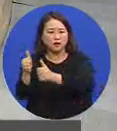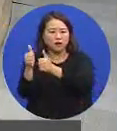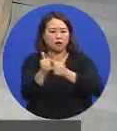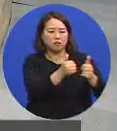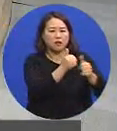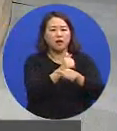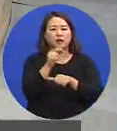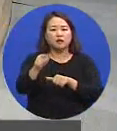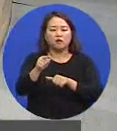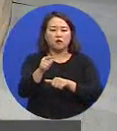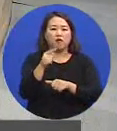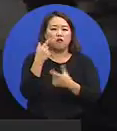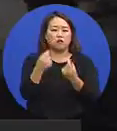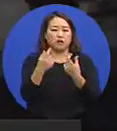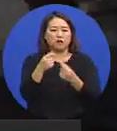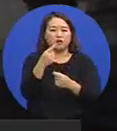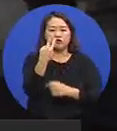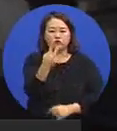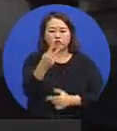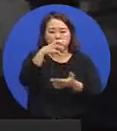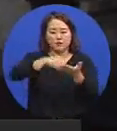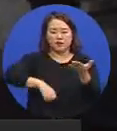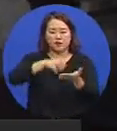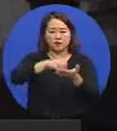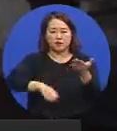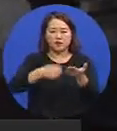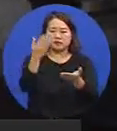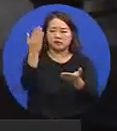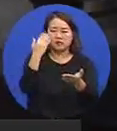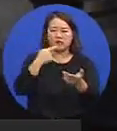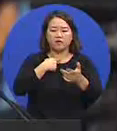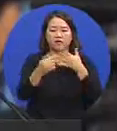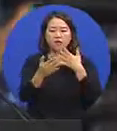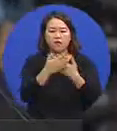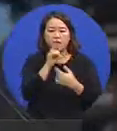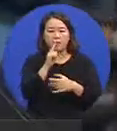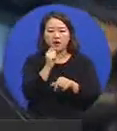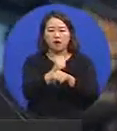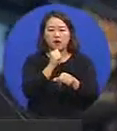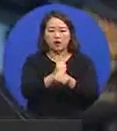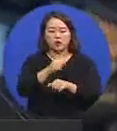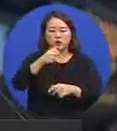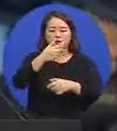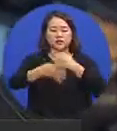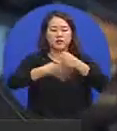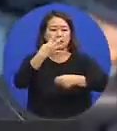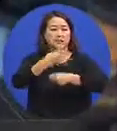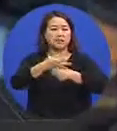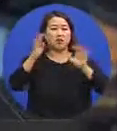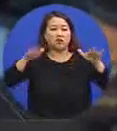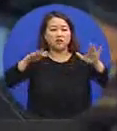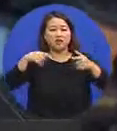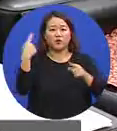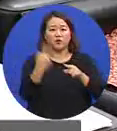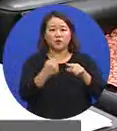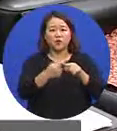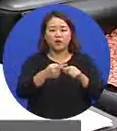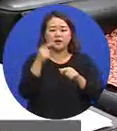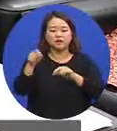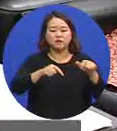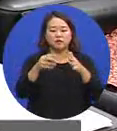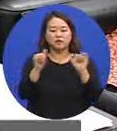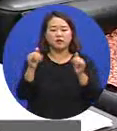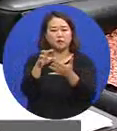의원이 민주당을 두 차례 탈당한 전력을 꼬집어 철새 정치인을 받아줘서는 안 된다고 민주당에 경고했습니다.